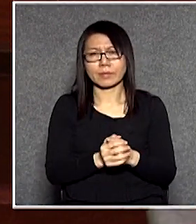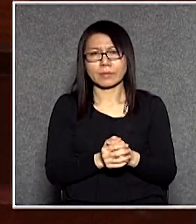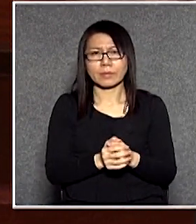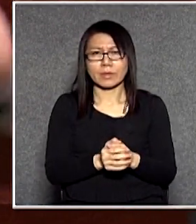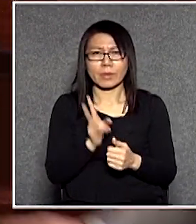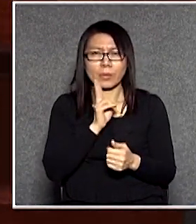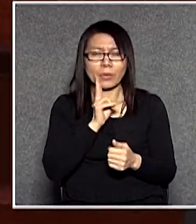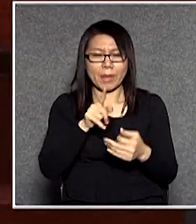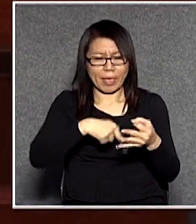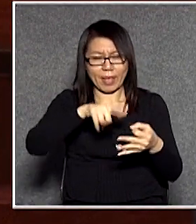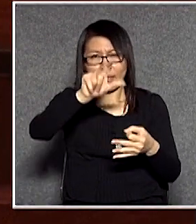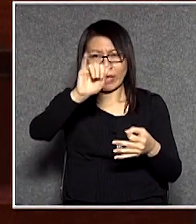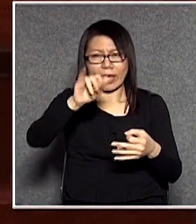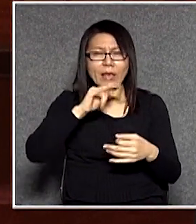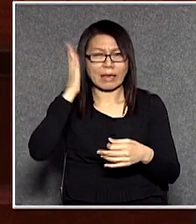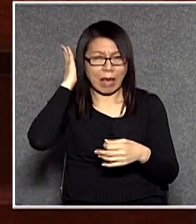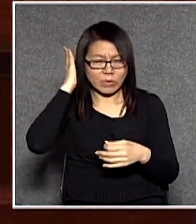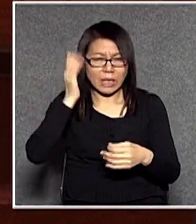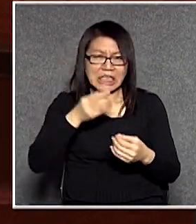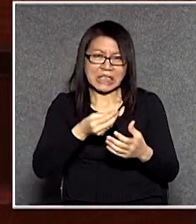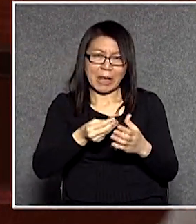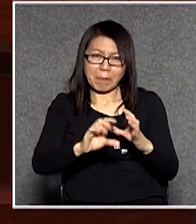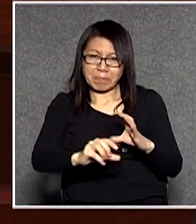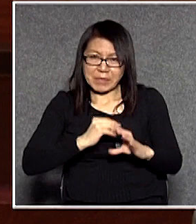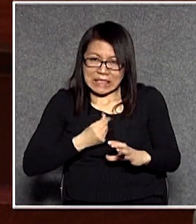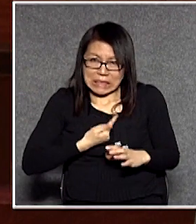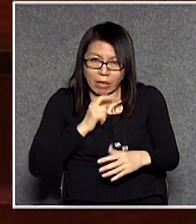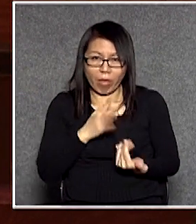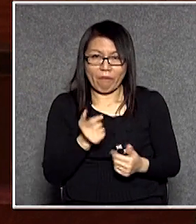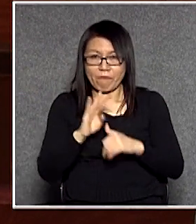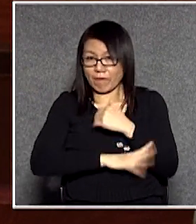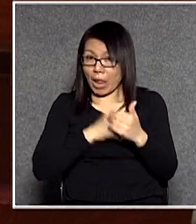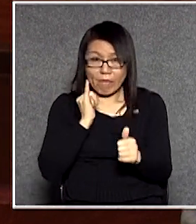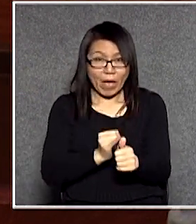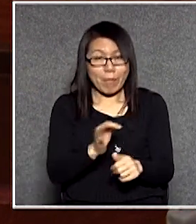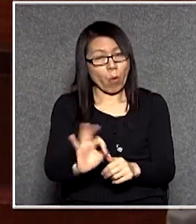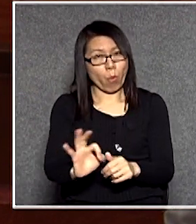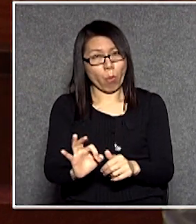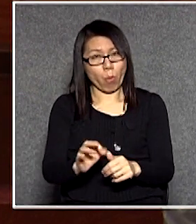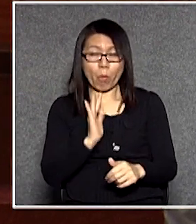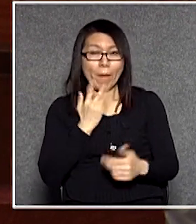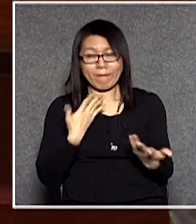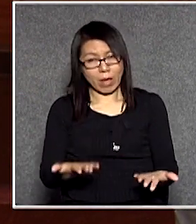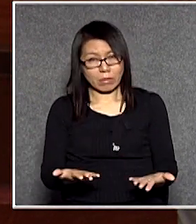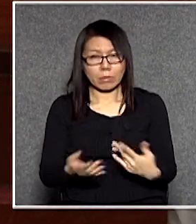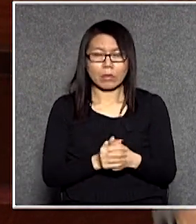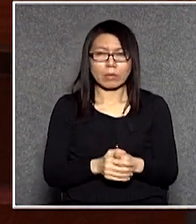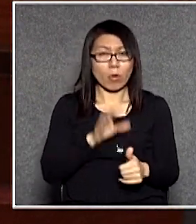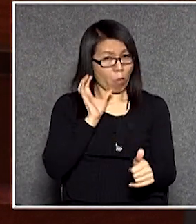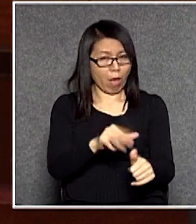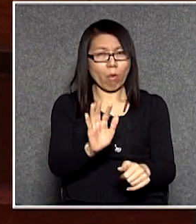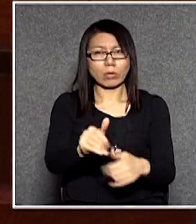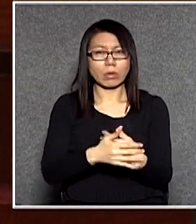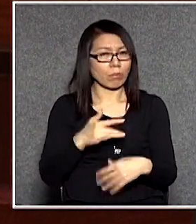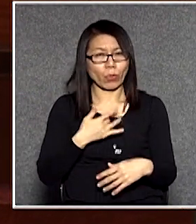黎智英錢，佢唔犯法噶喎，係嘛？你真係吹佢唔漲噶喎，係嘛？你咪去鬧佢咯，係嘛？冇用